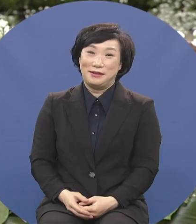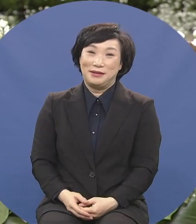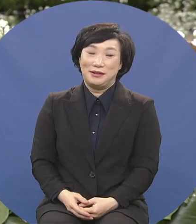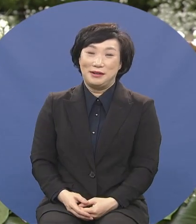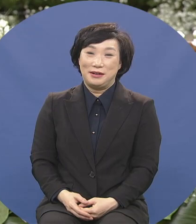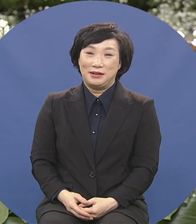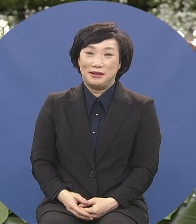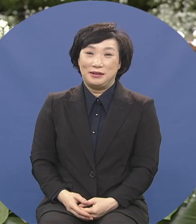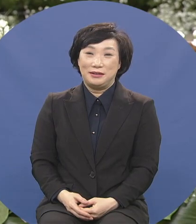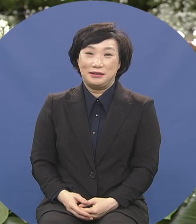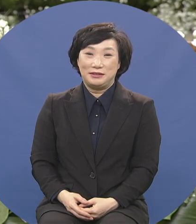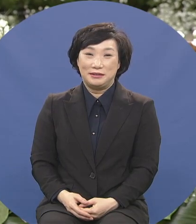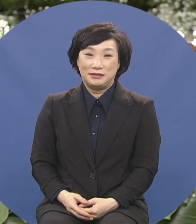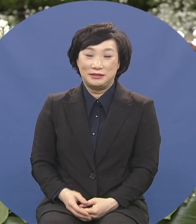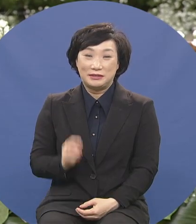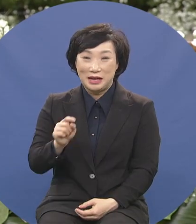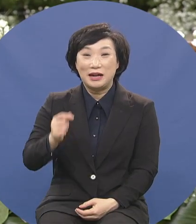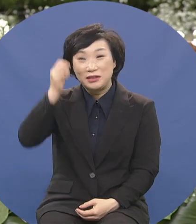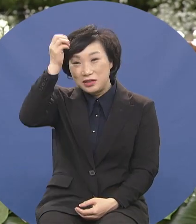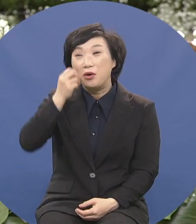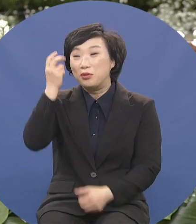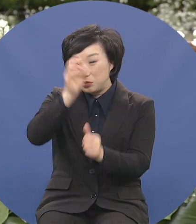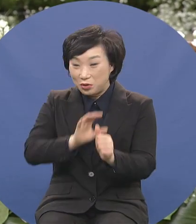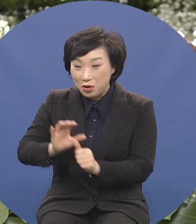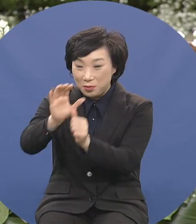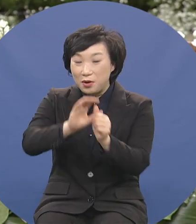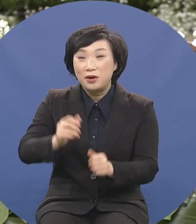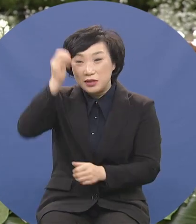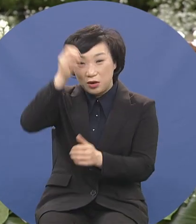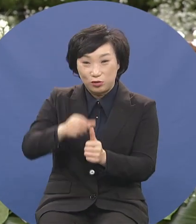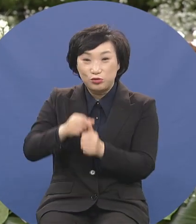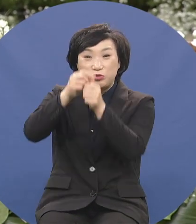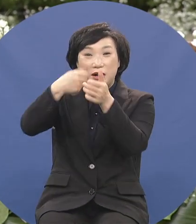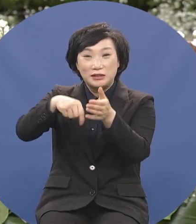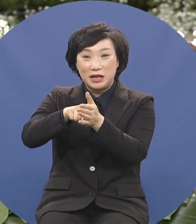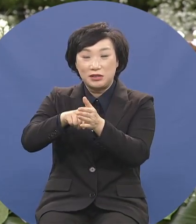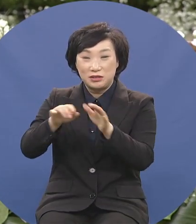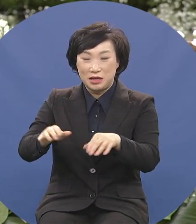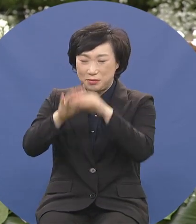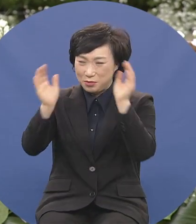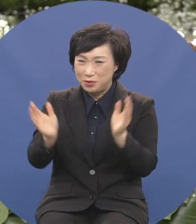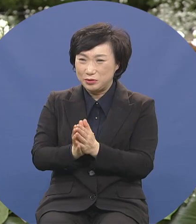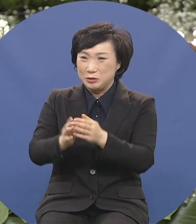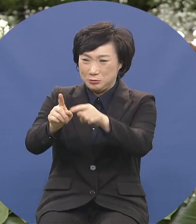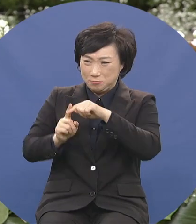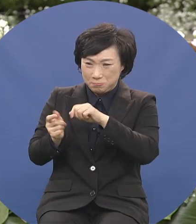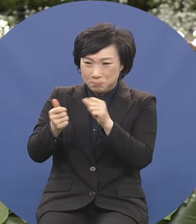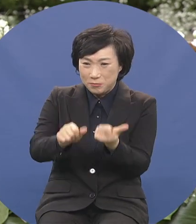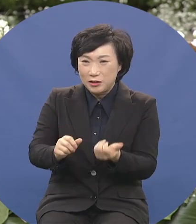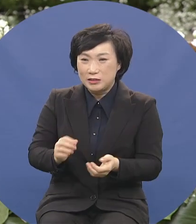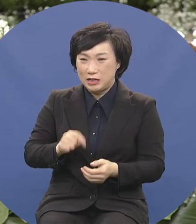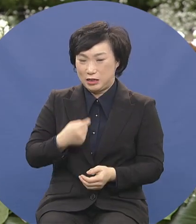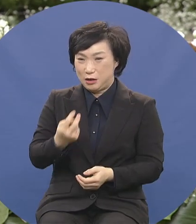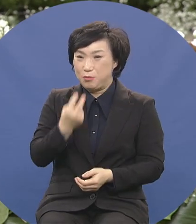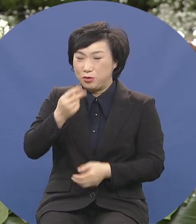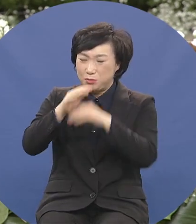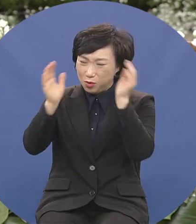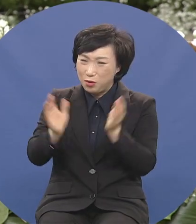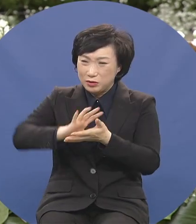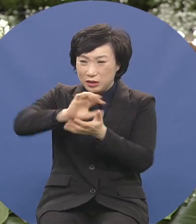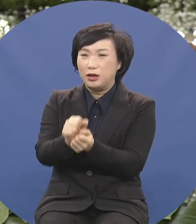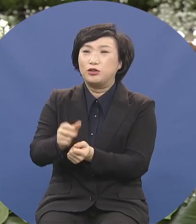그들에게 영혼 돌보고 영혼 살리기 위해서 가치없이 순교 시험에 자기 목숨의 작품을